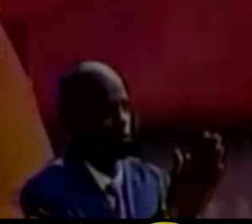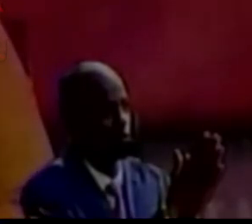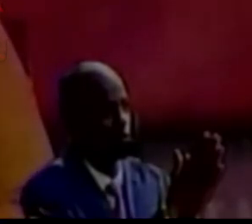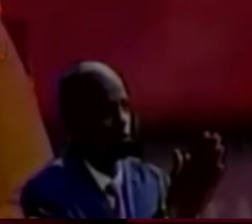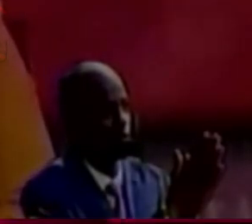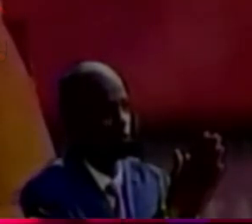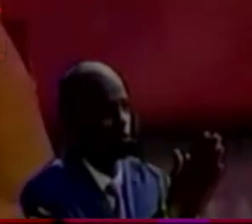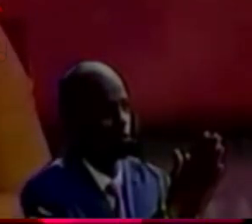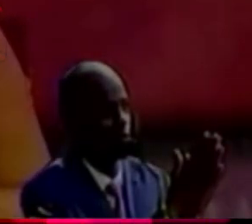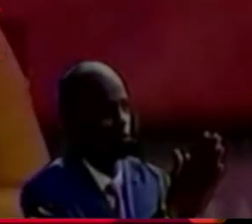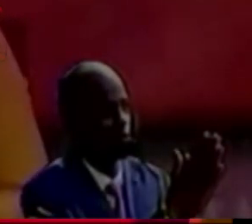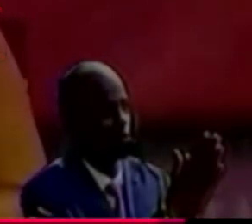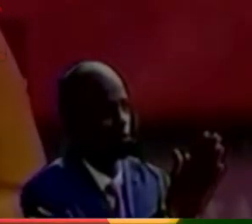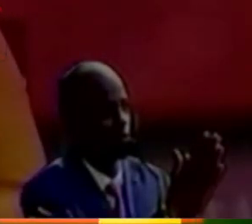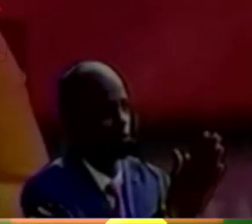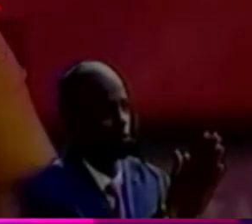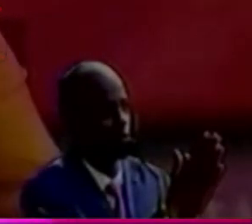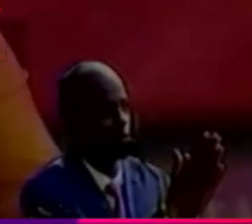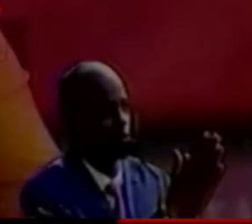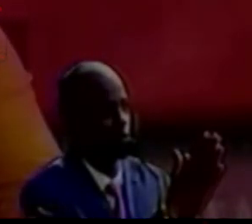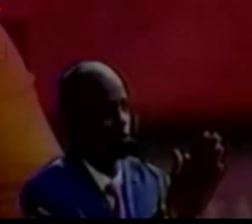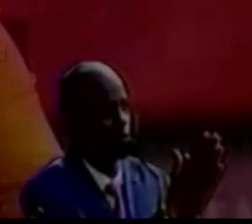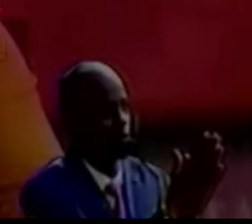et gérer aide pour victimes.